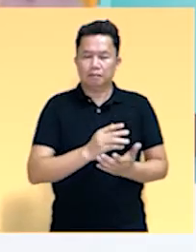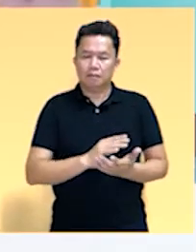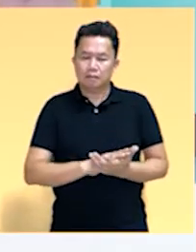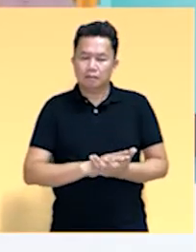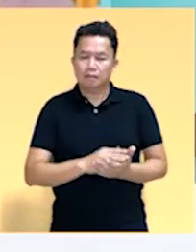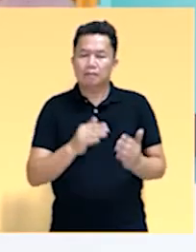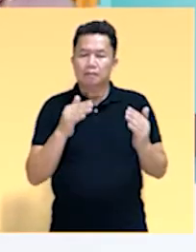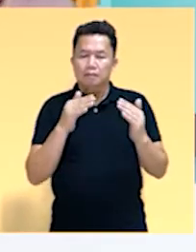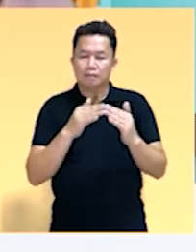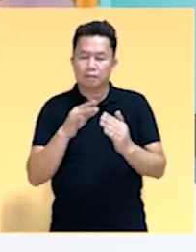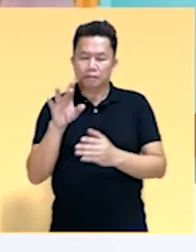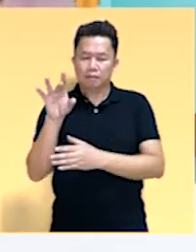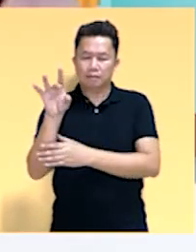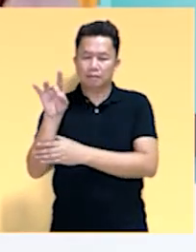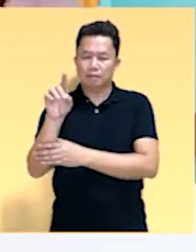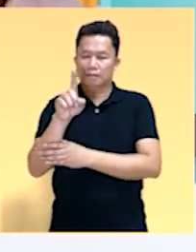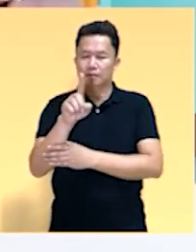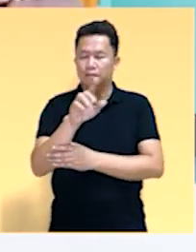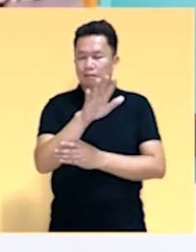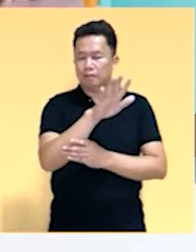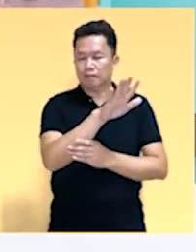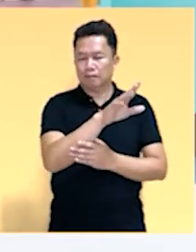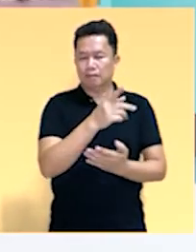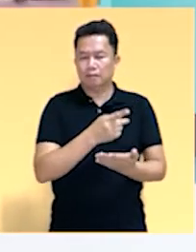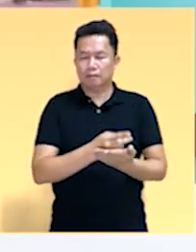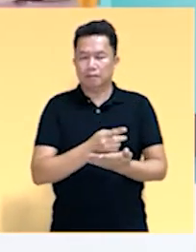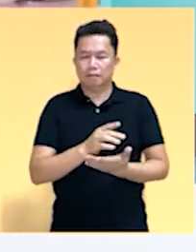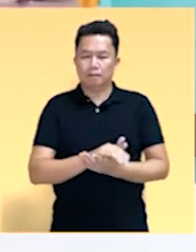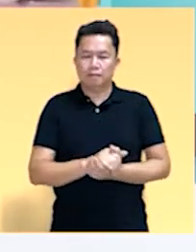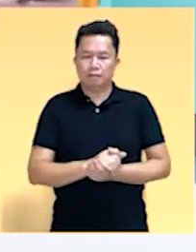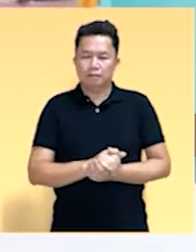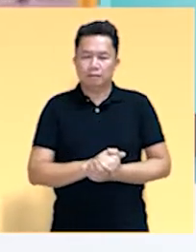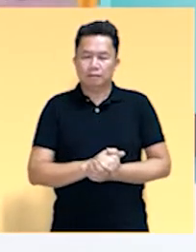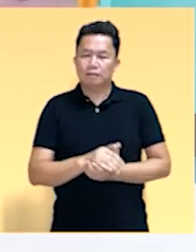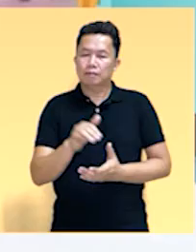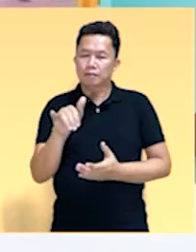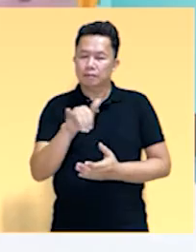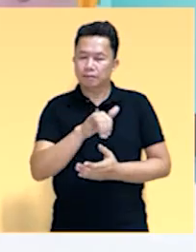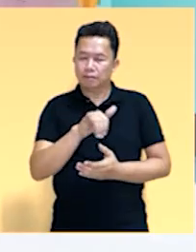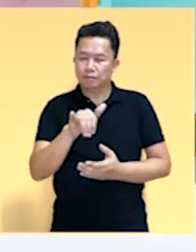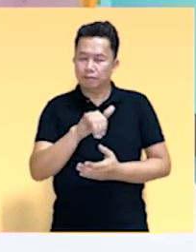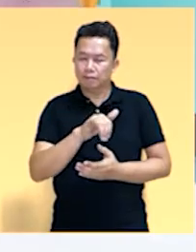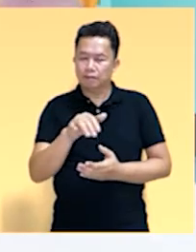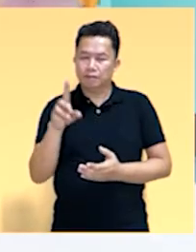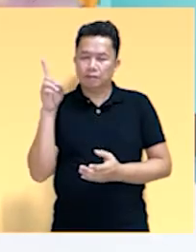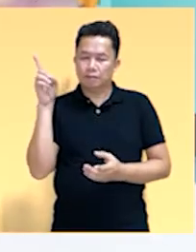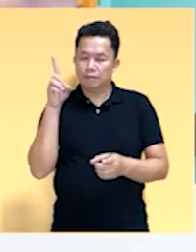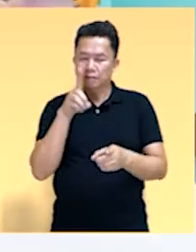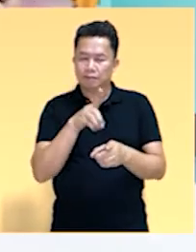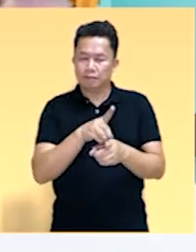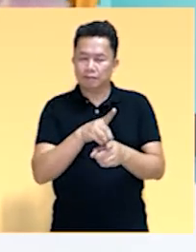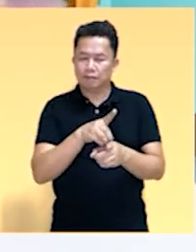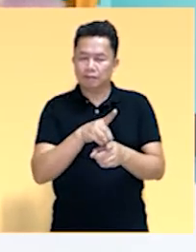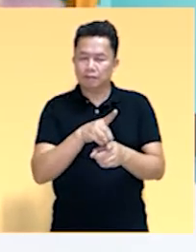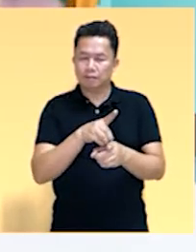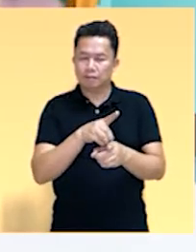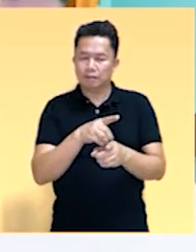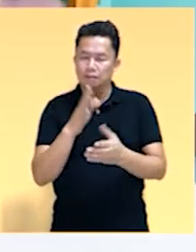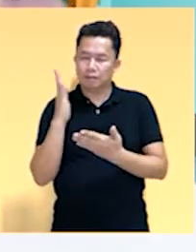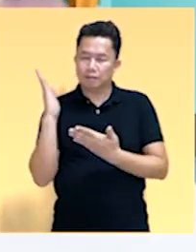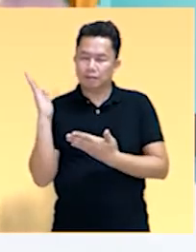1,725 pesos equals 815 pesos. Magkatulad ba tayo ng difference mga